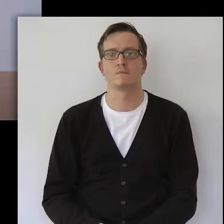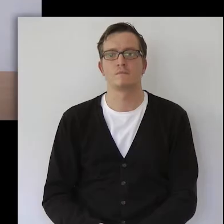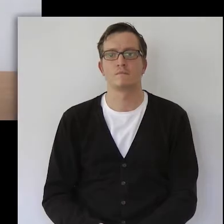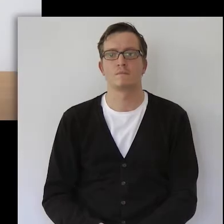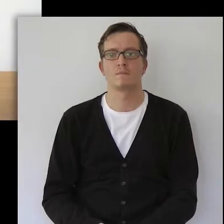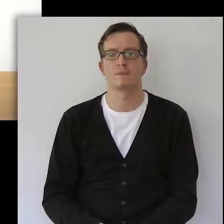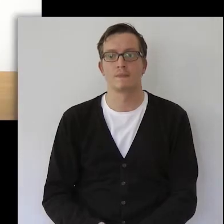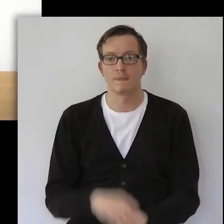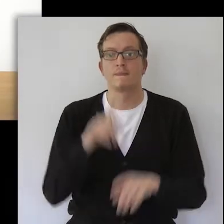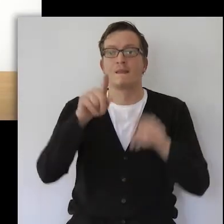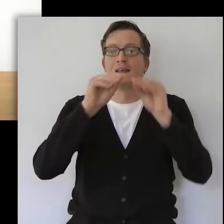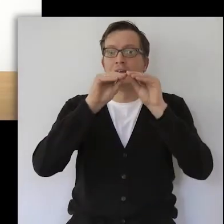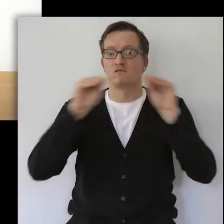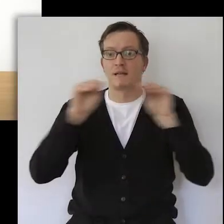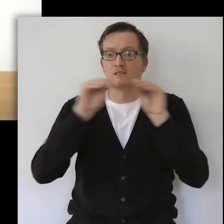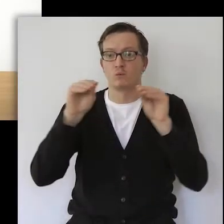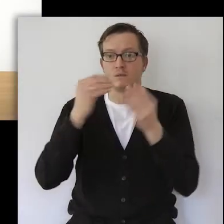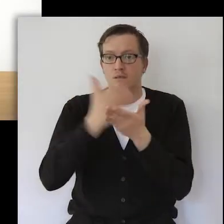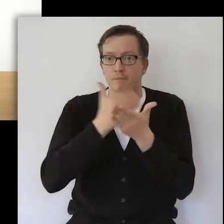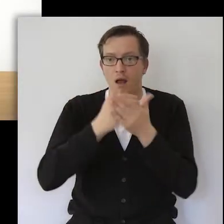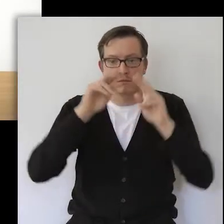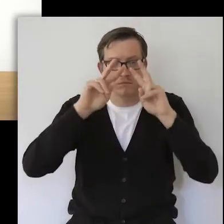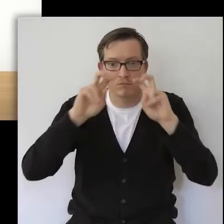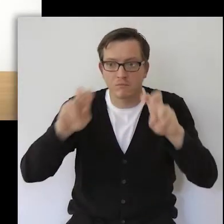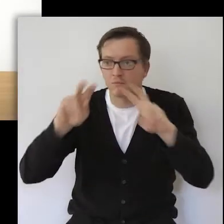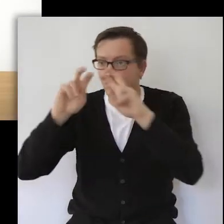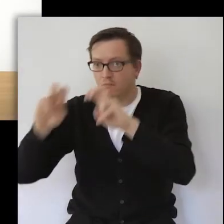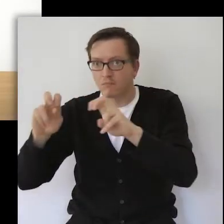informiere dich über die Inhalte der Parteiprogramme